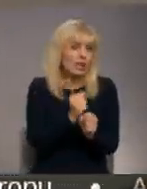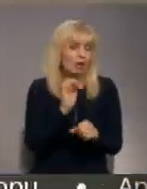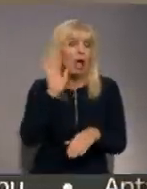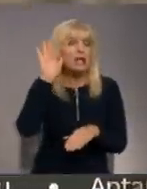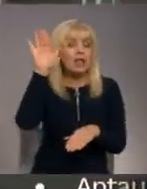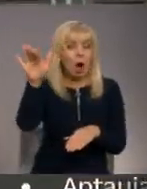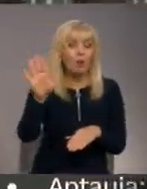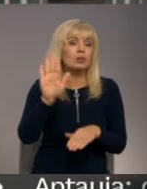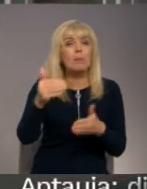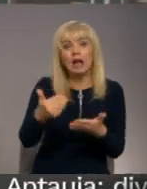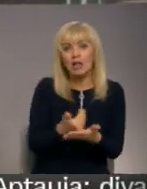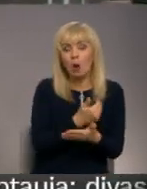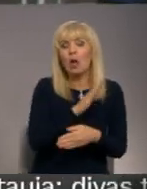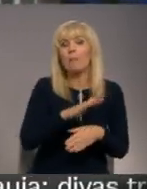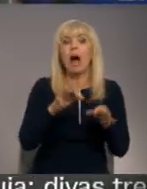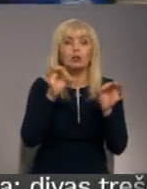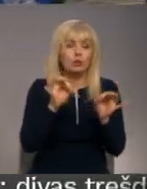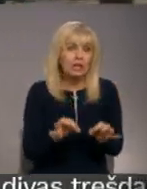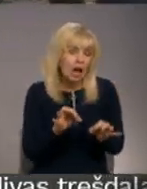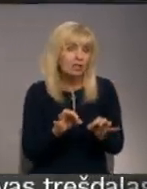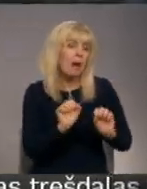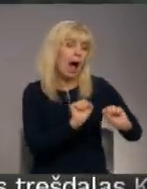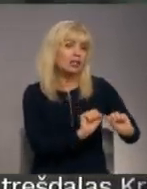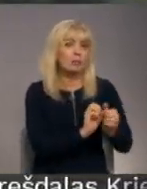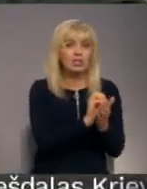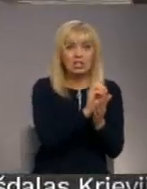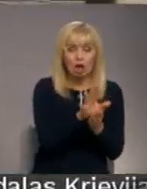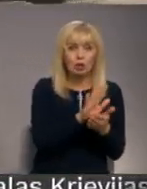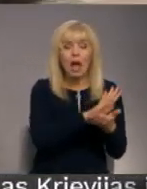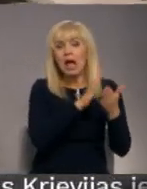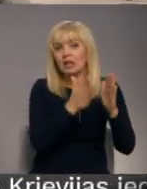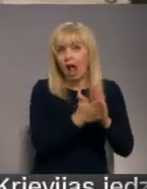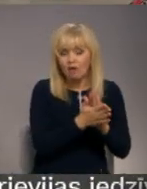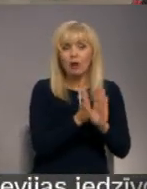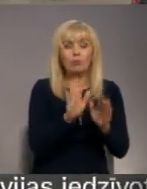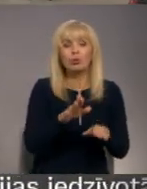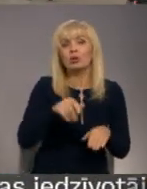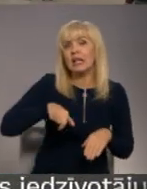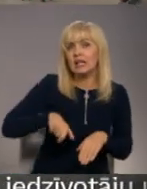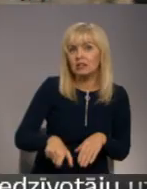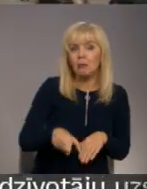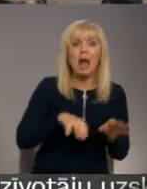nākotnes vīziju par jauno bērnu tiesību aizsardzības sistēmu, kurā reformas skars gan inspekciju, gan